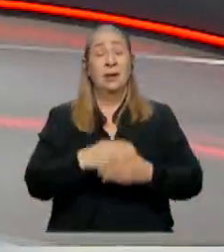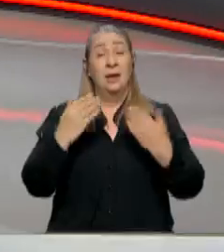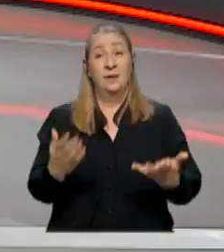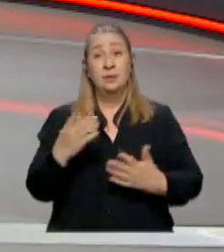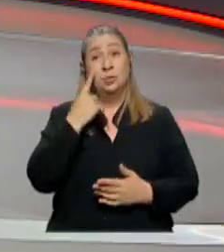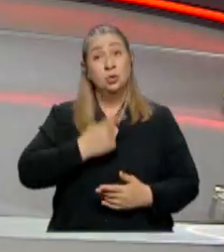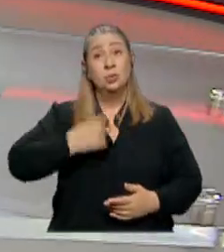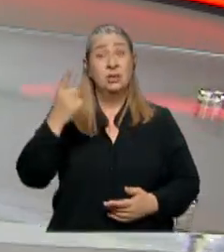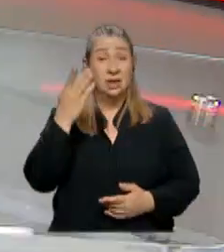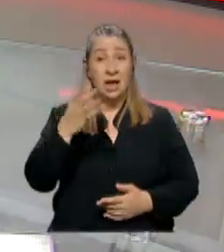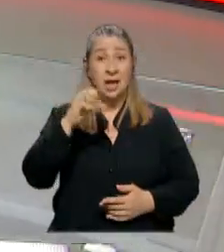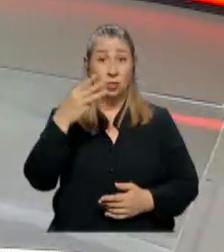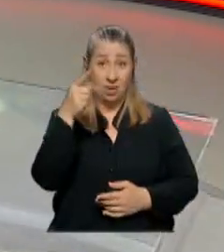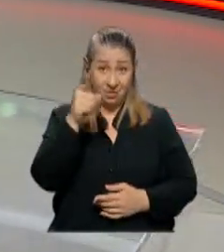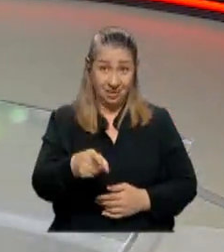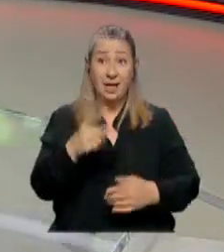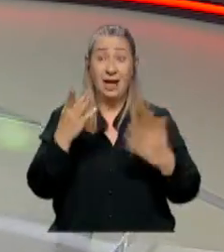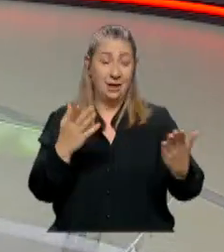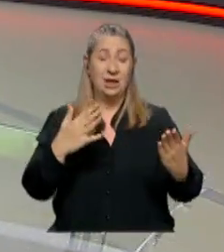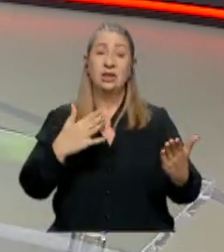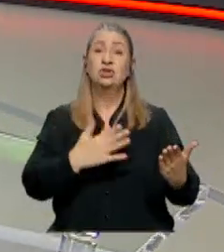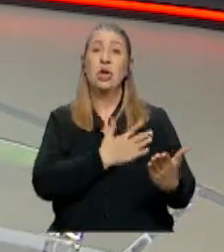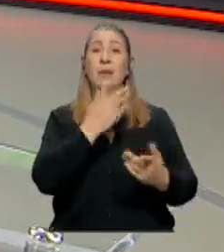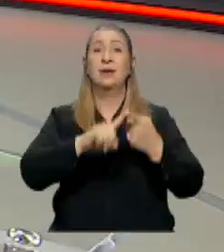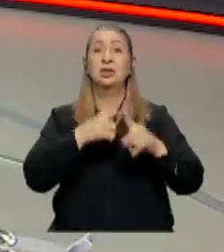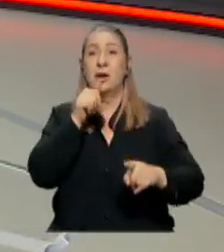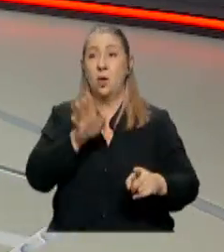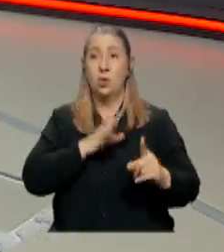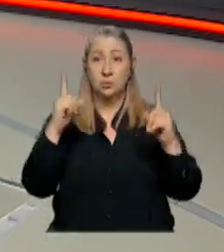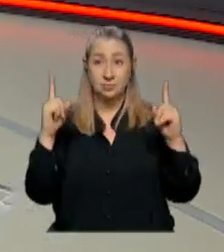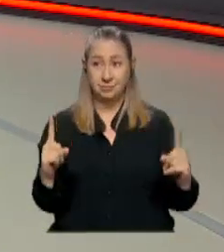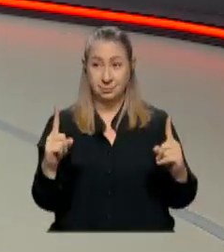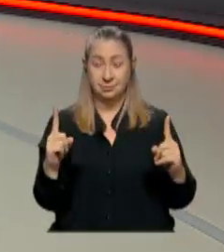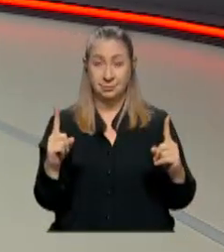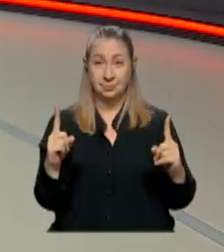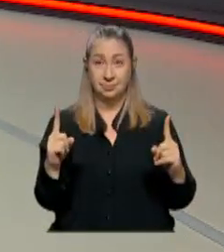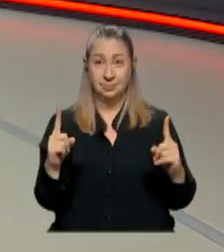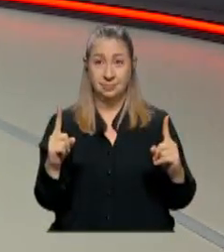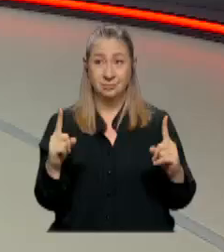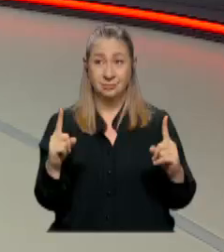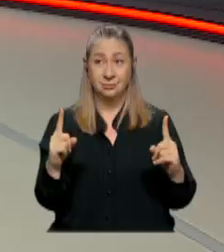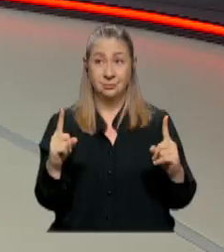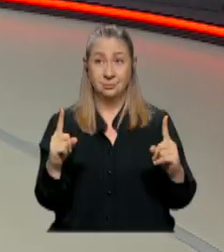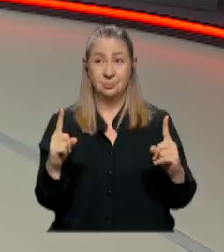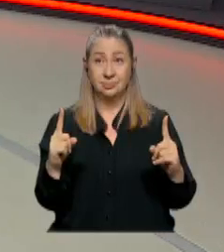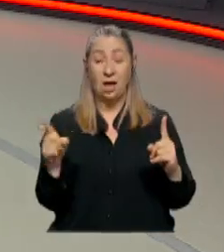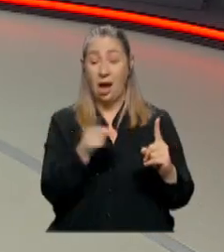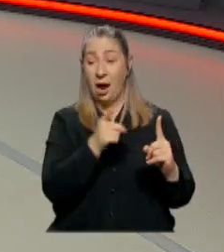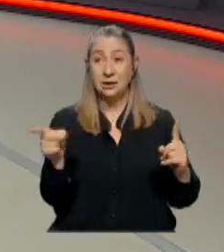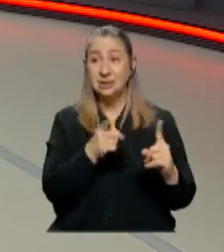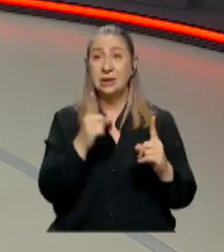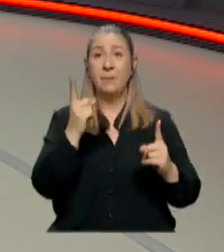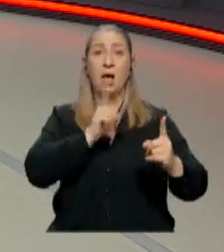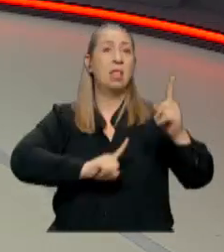Efendim, Cumhurbaşkanı Erdoğan ile Cumhuriyet Halk Partisi Genel Başkanı Kemal Kılıçdaroğlu arasında